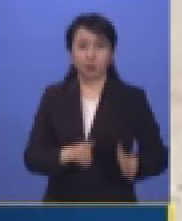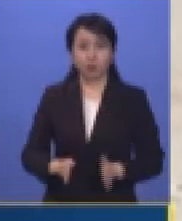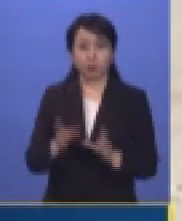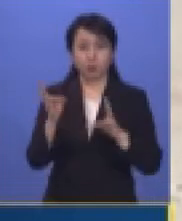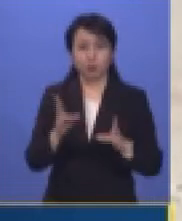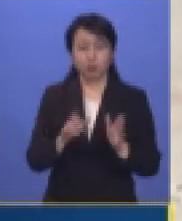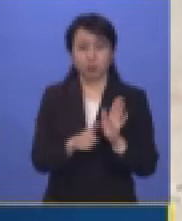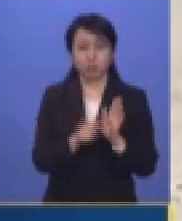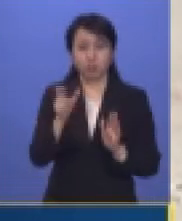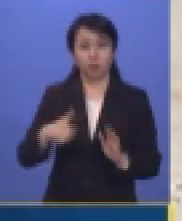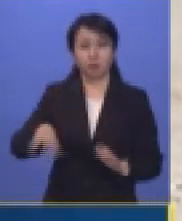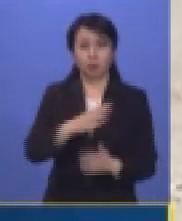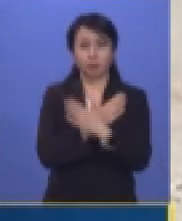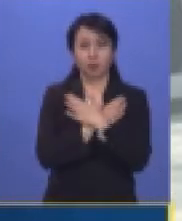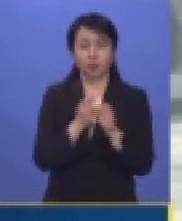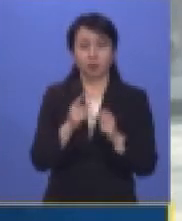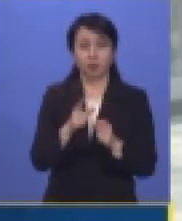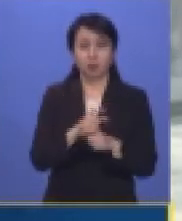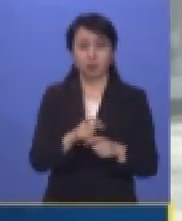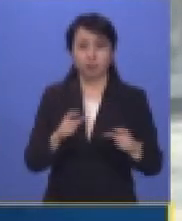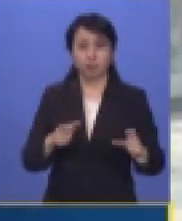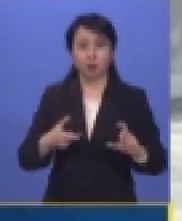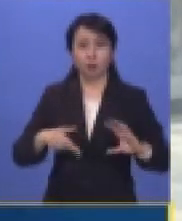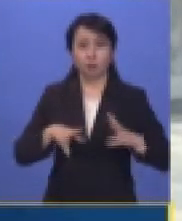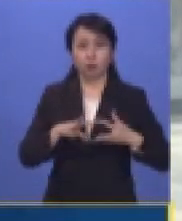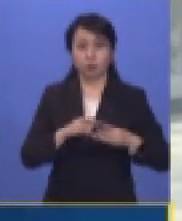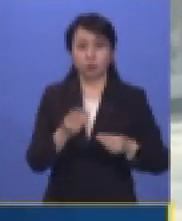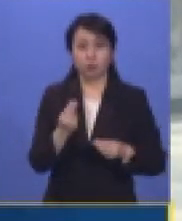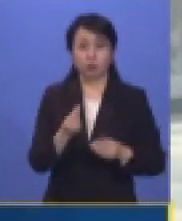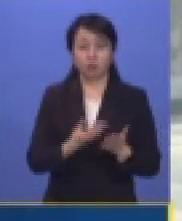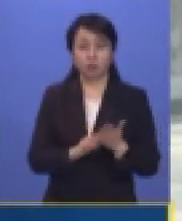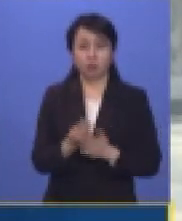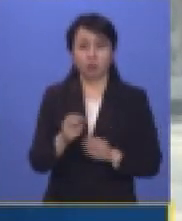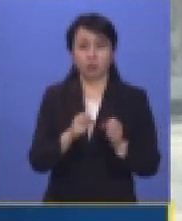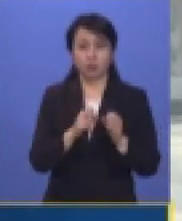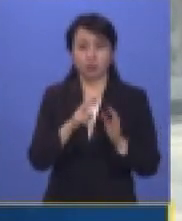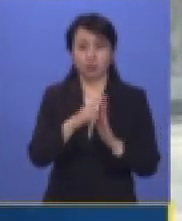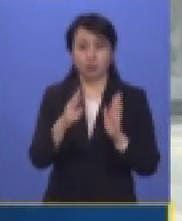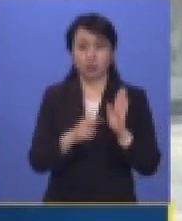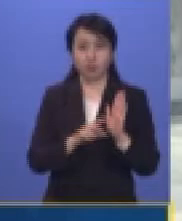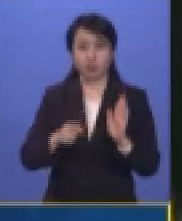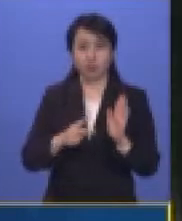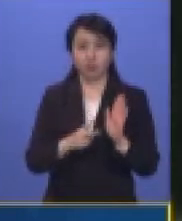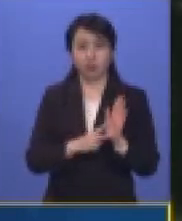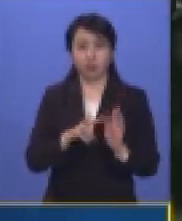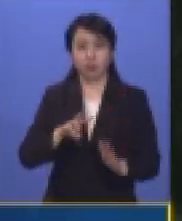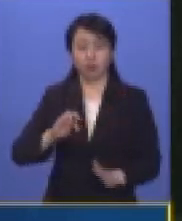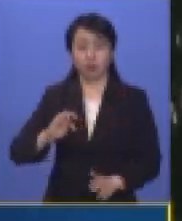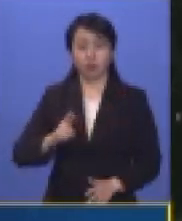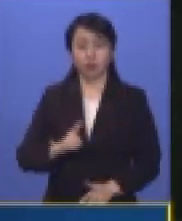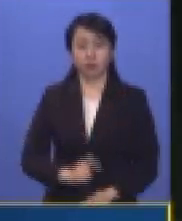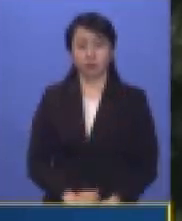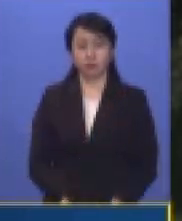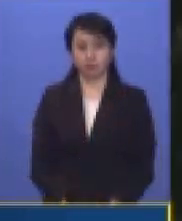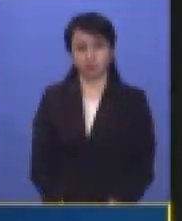6 человек. Всего погибло 11 североказахстанцев. Общая сумма материальных выплат составила 17,7